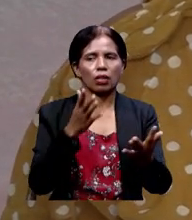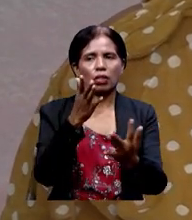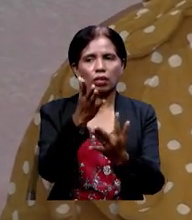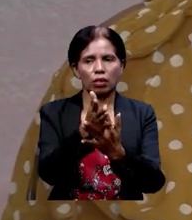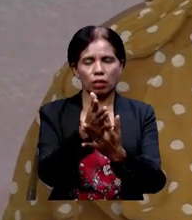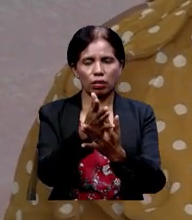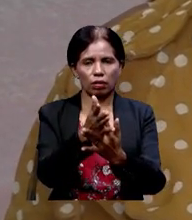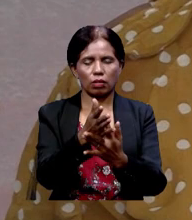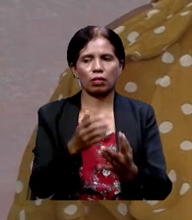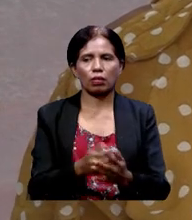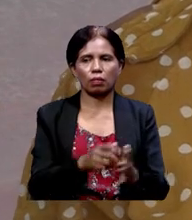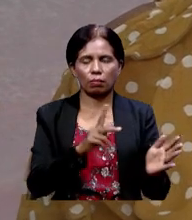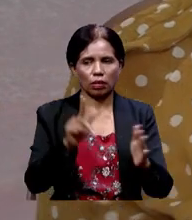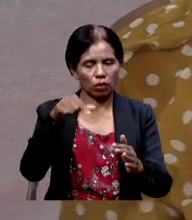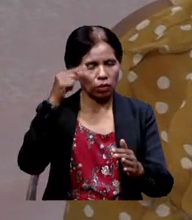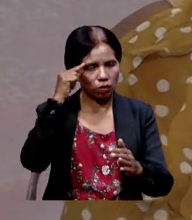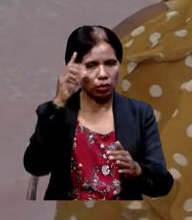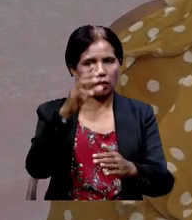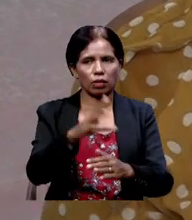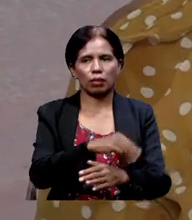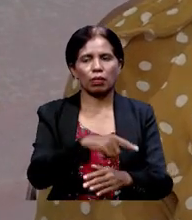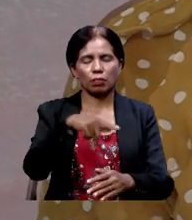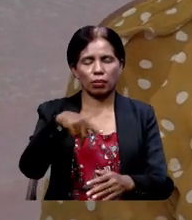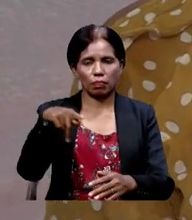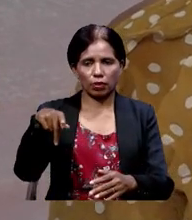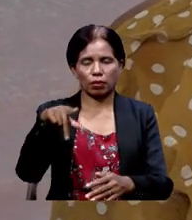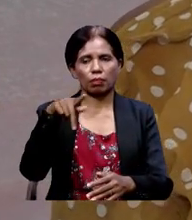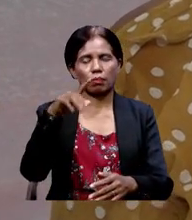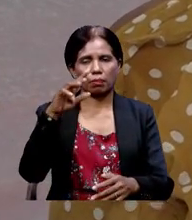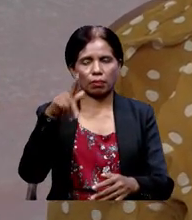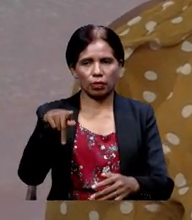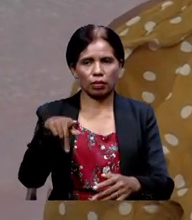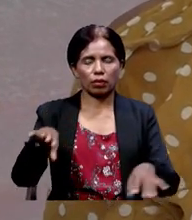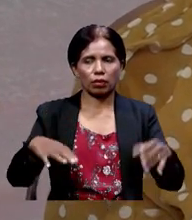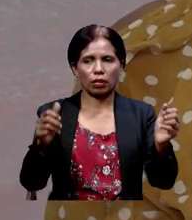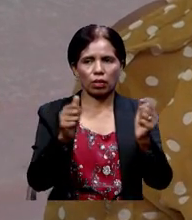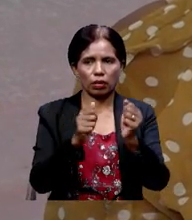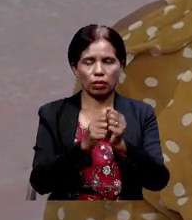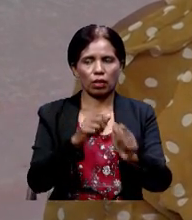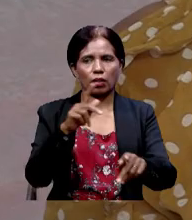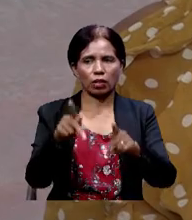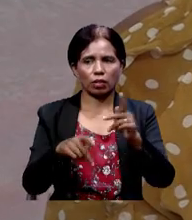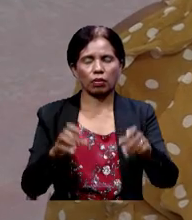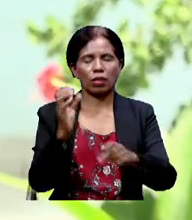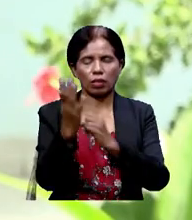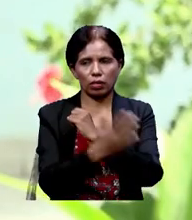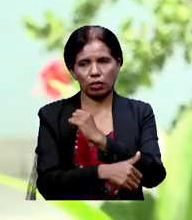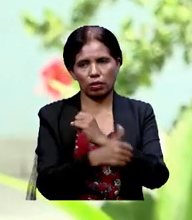iha plano governo nia ba PPP PPP ne serviço ida hamutu ko investor estrangeiro